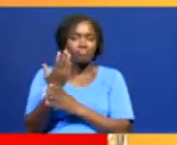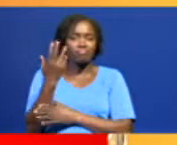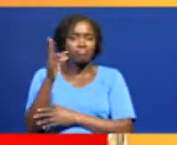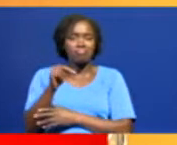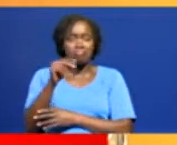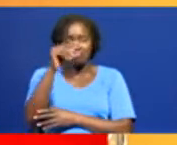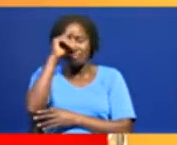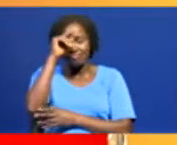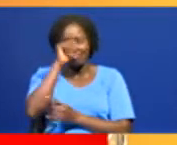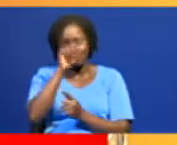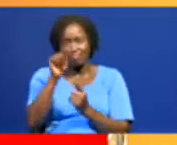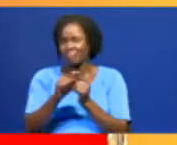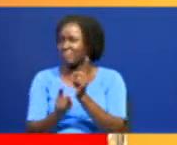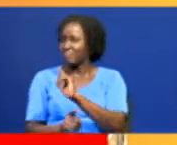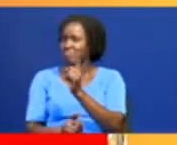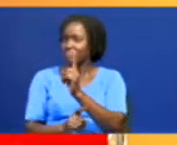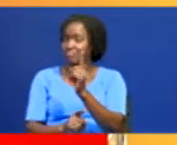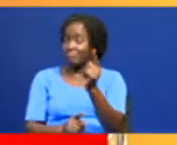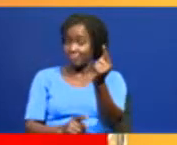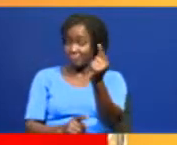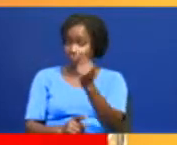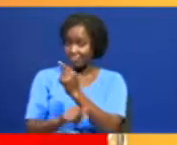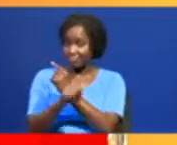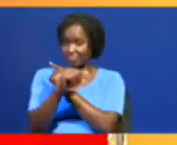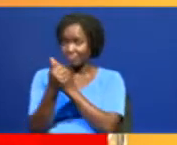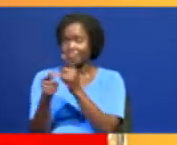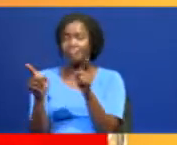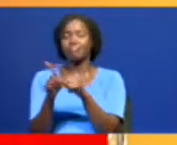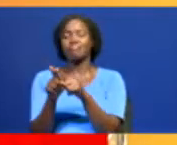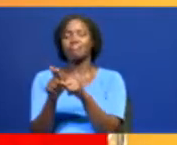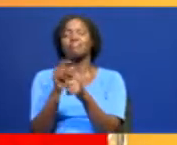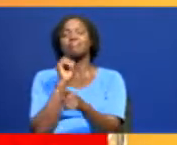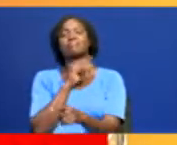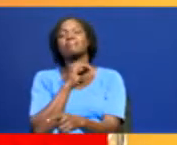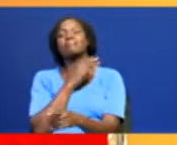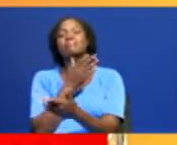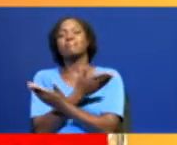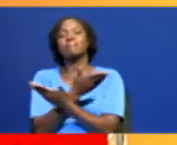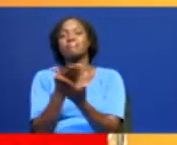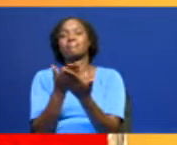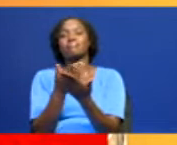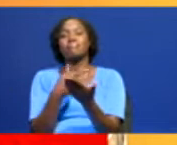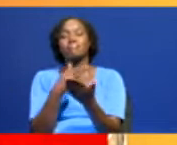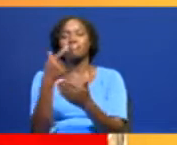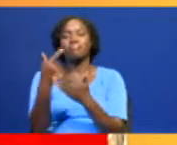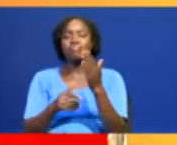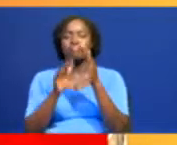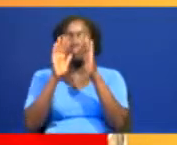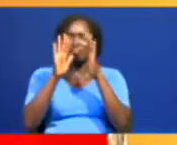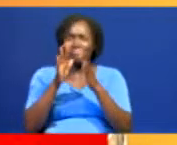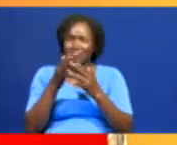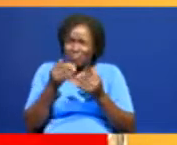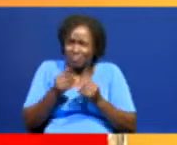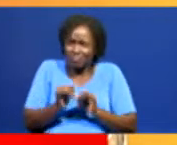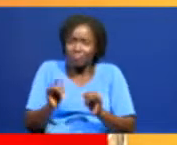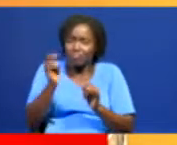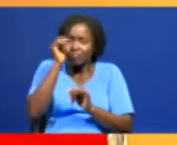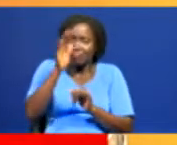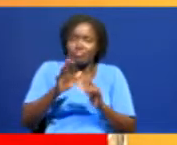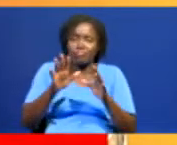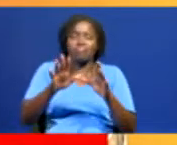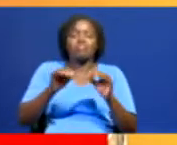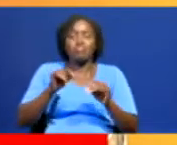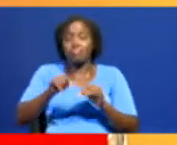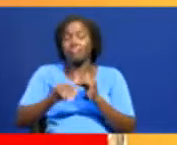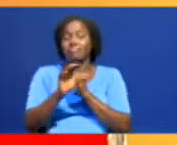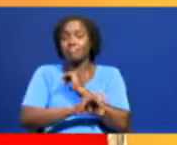serikali ambayo ni perfect. Hata akija nyingine bado tutakuwa na malalamishi. Kitu ya maana ni kwamba tujikaze kama Wakenya, tukubali nchi hii